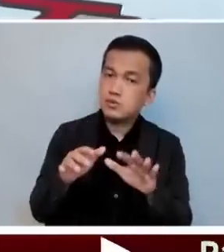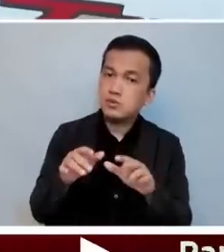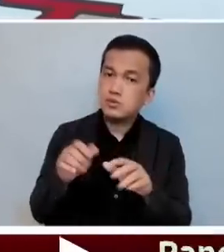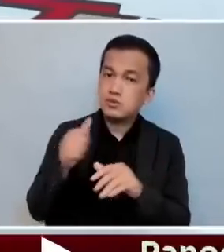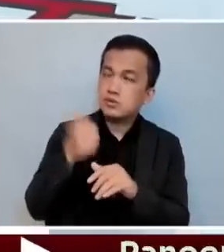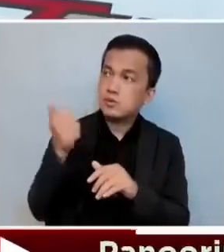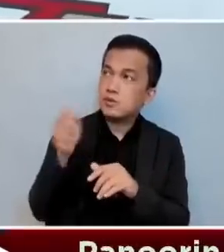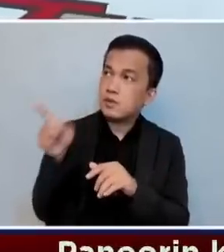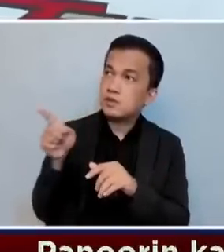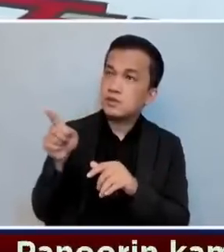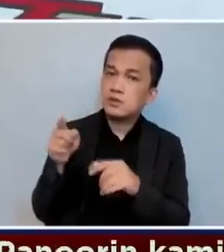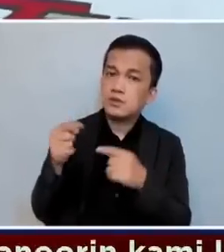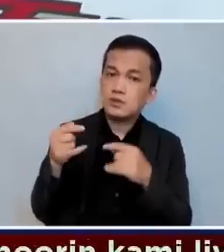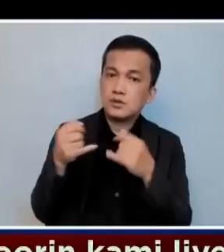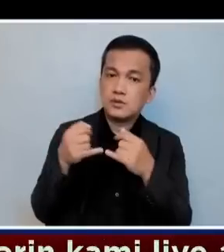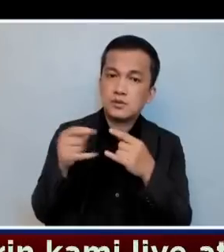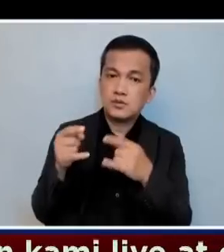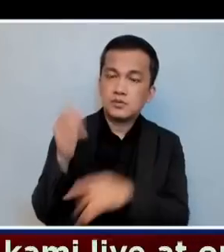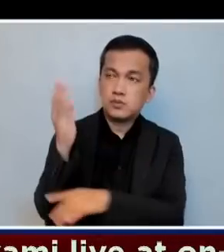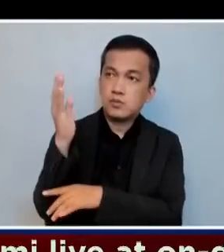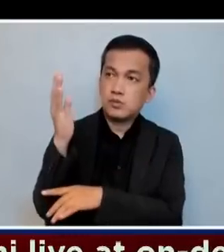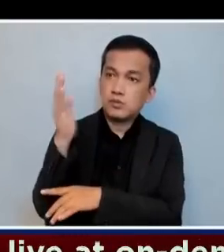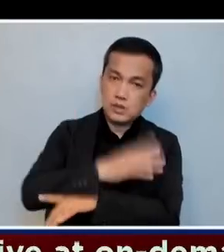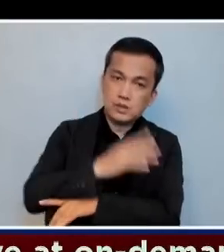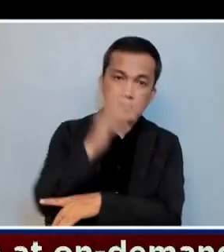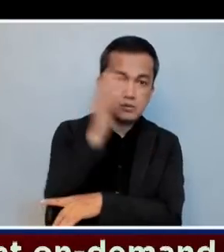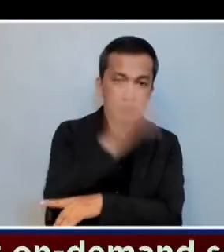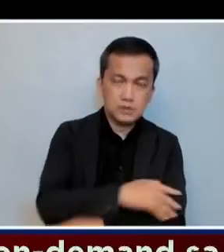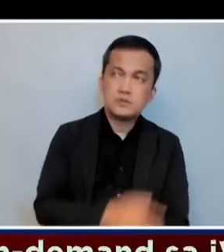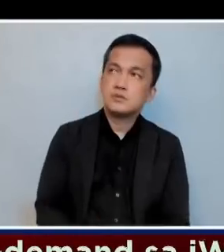dyan, nagsisiputulan na, nagsisibagsakan na.